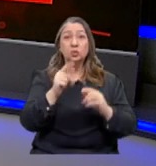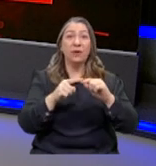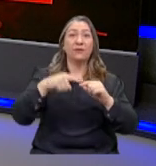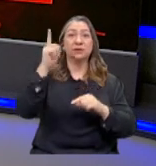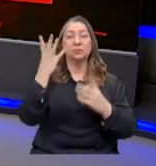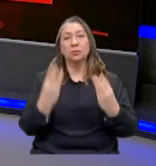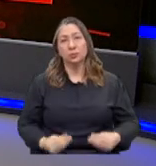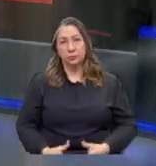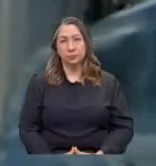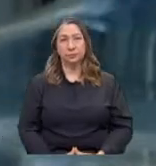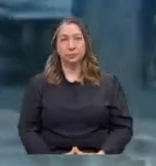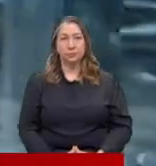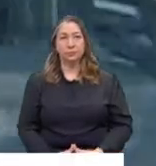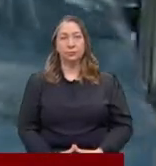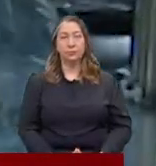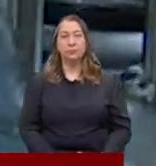aştı.